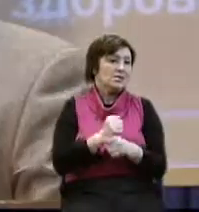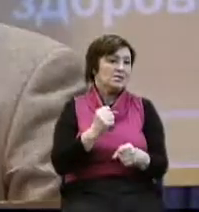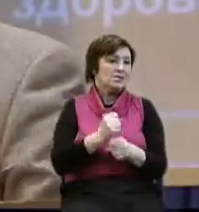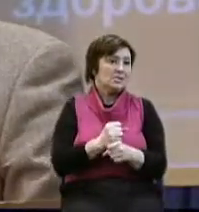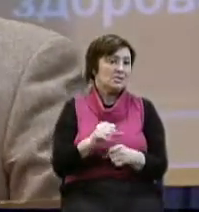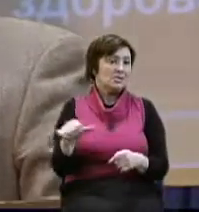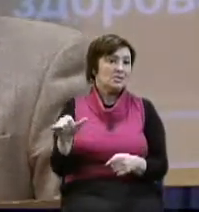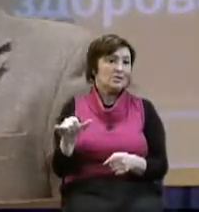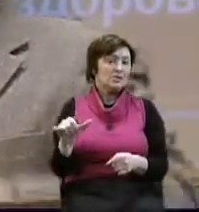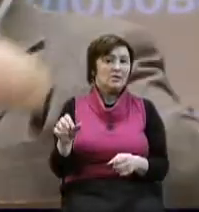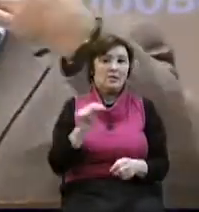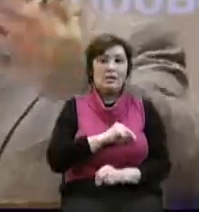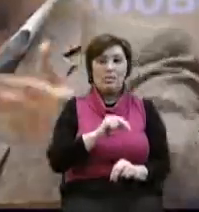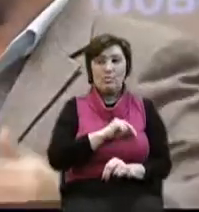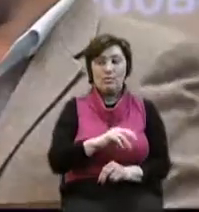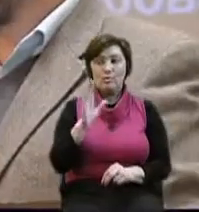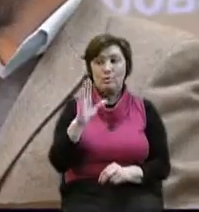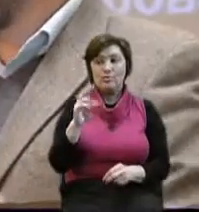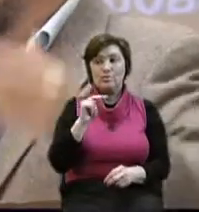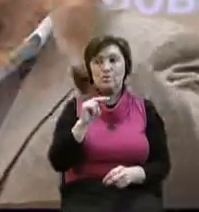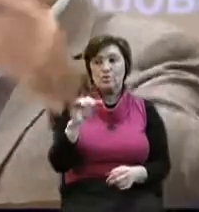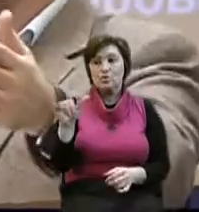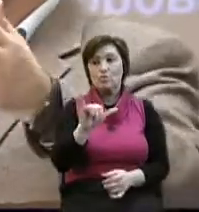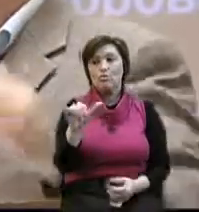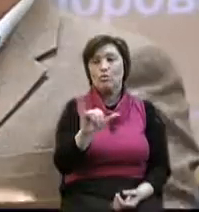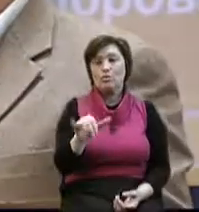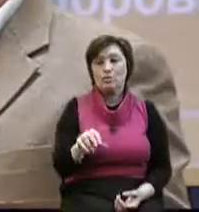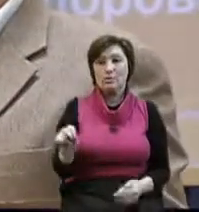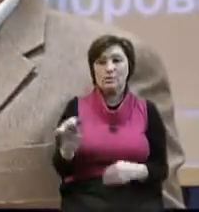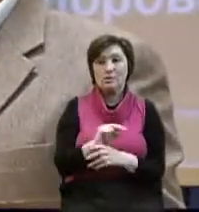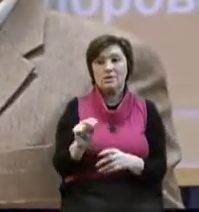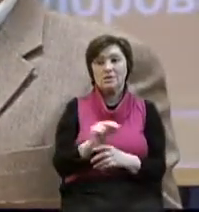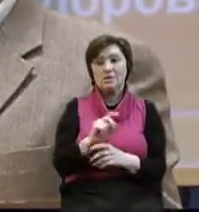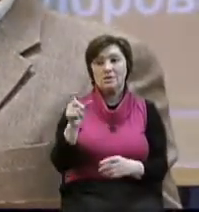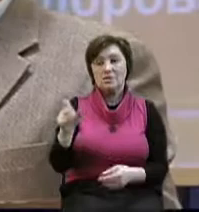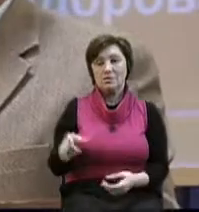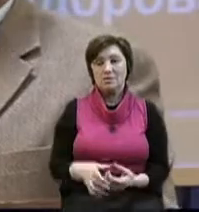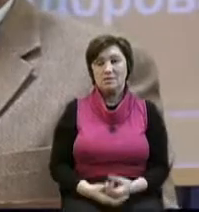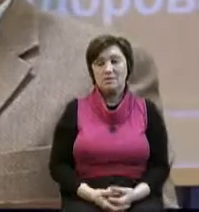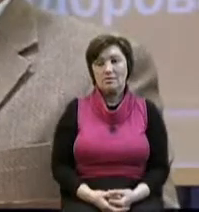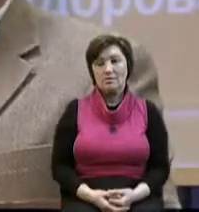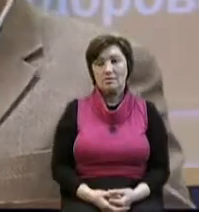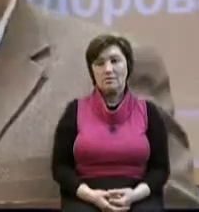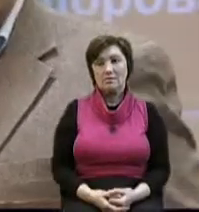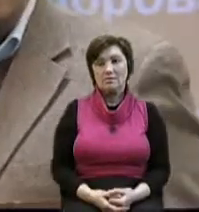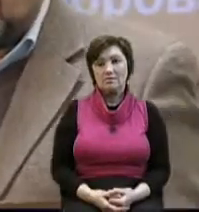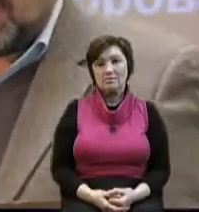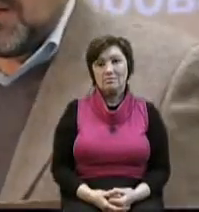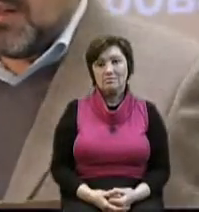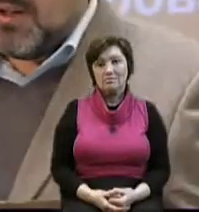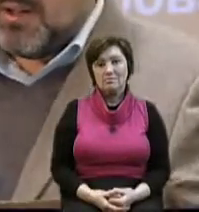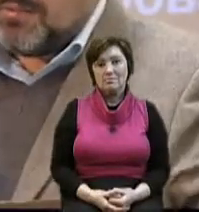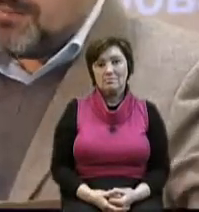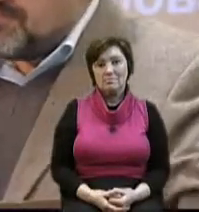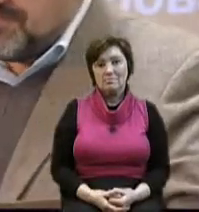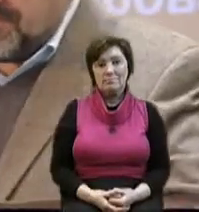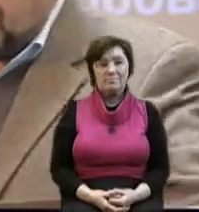исполнил закон субботы, а сделал труд, исцелив этого человека. Конечно, мы понимаем, что